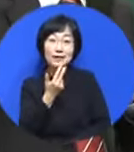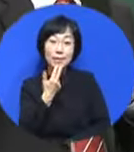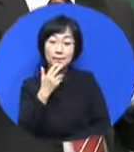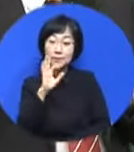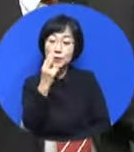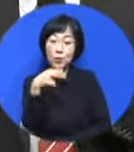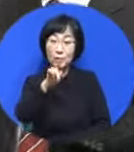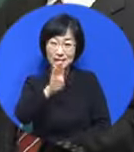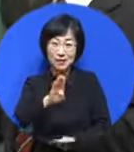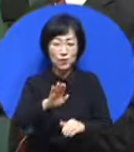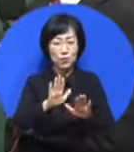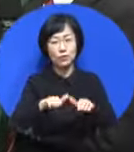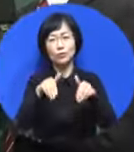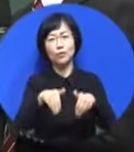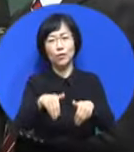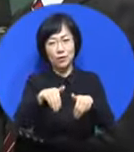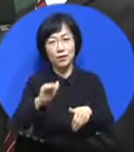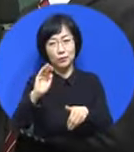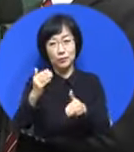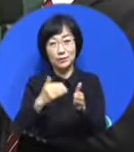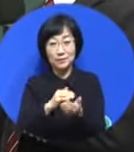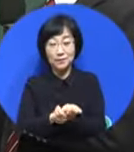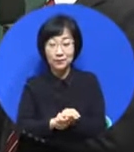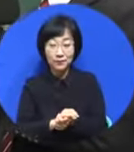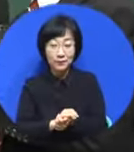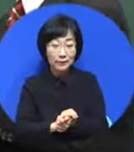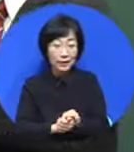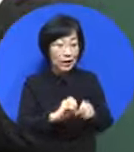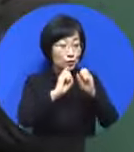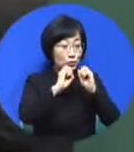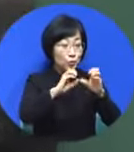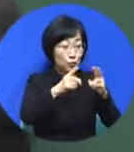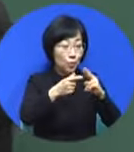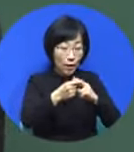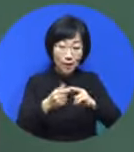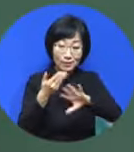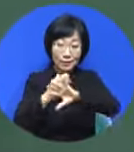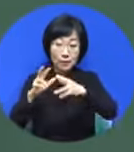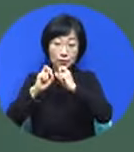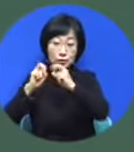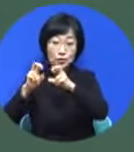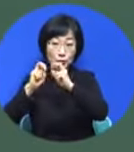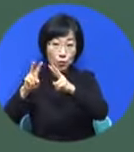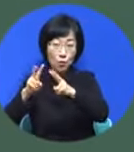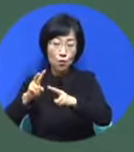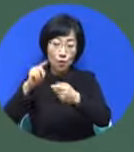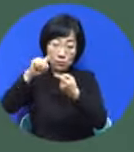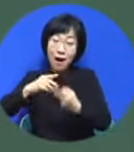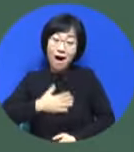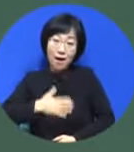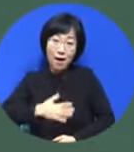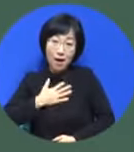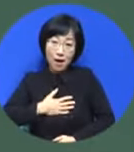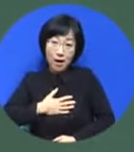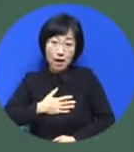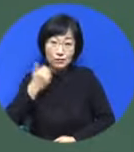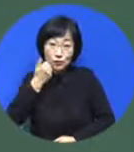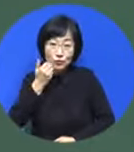became a slave. 전도와 선교를 알고 있는 요셉은 노예로 가는 것처럼 보이지만은